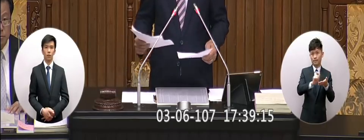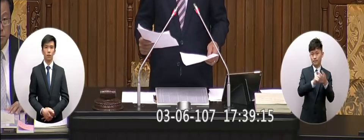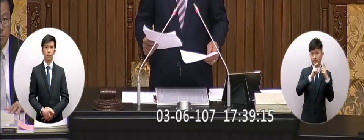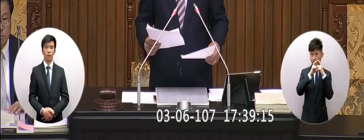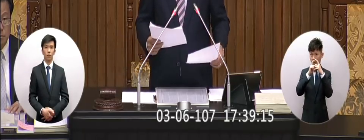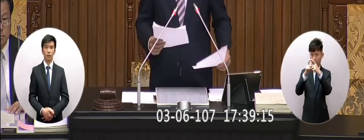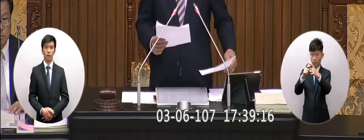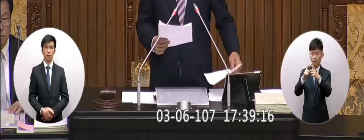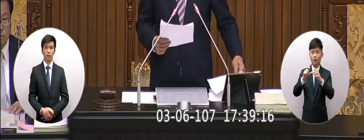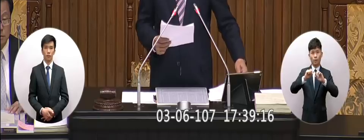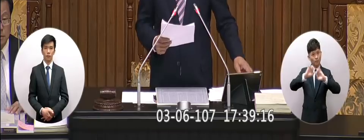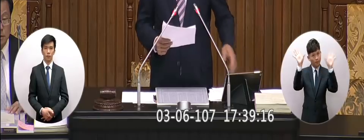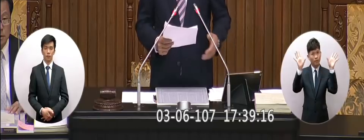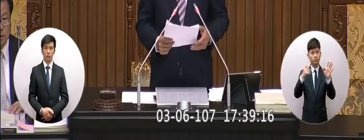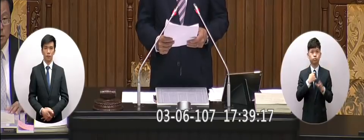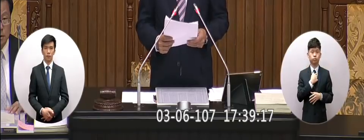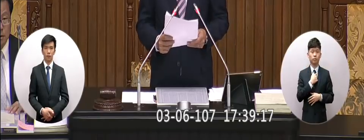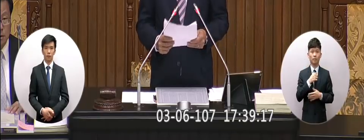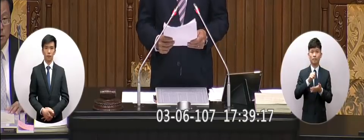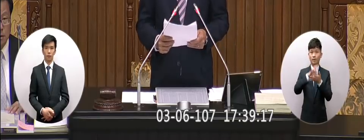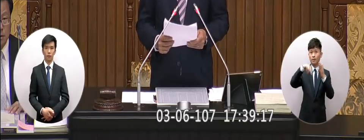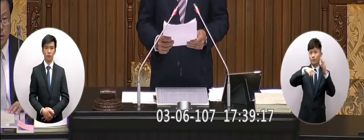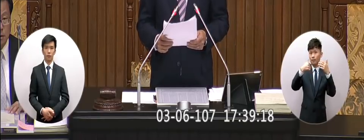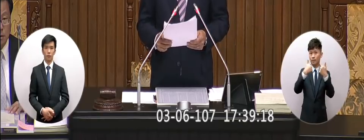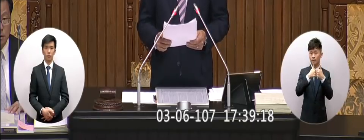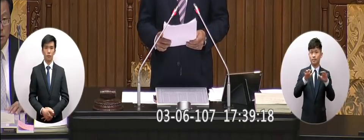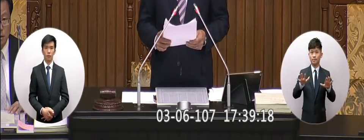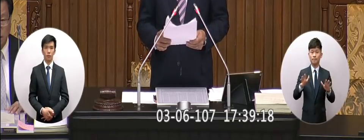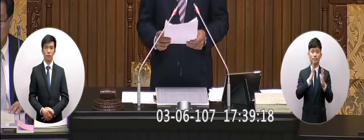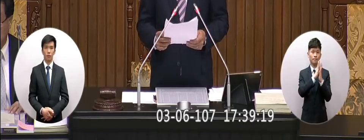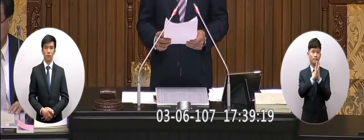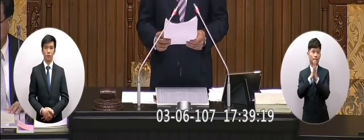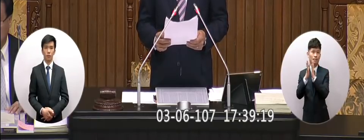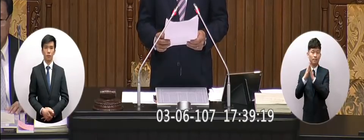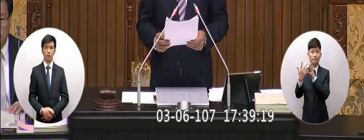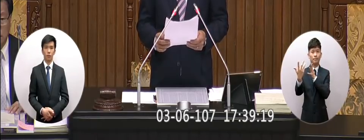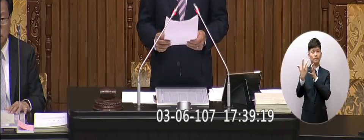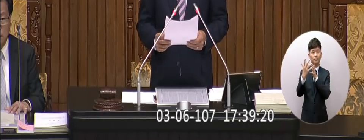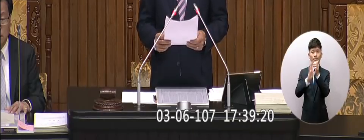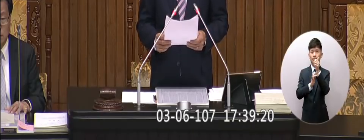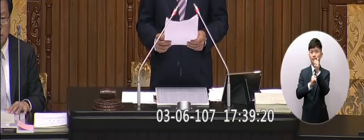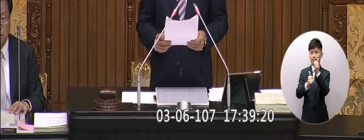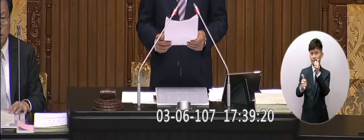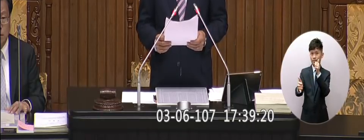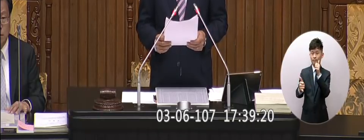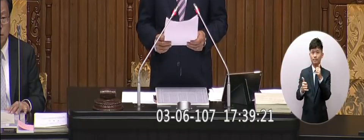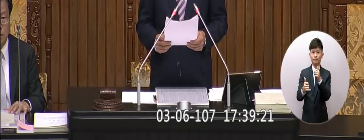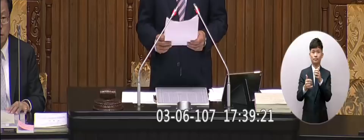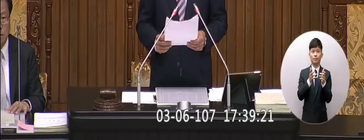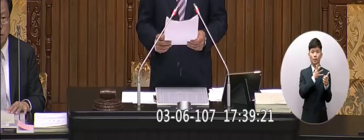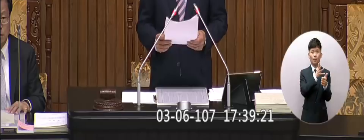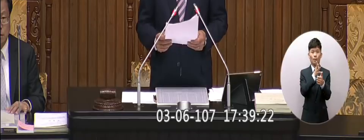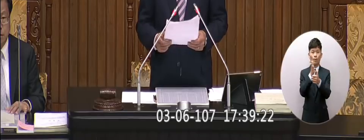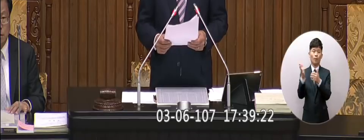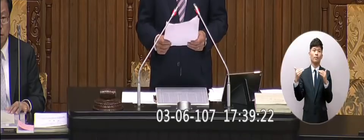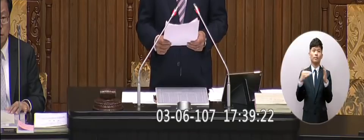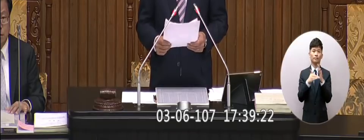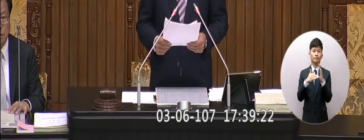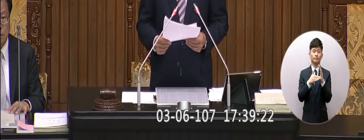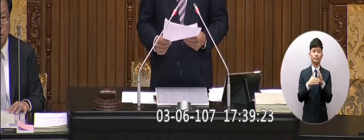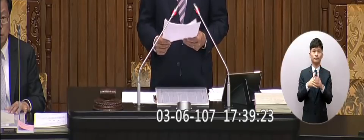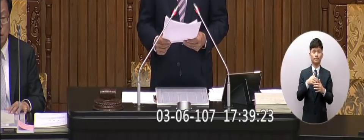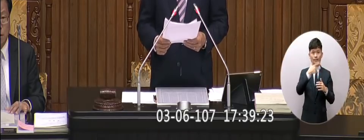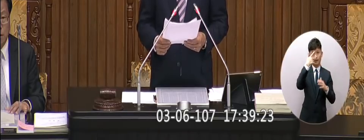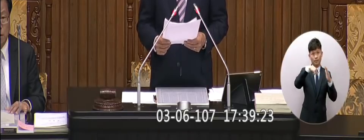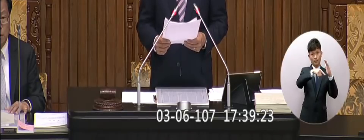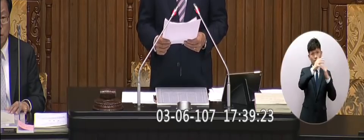录，刊登公告。报院会本日排定质询的委员均已质询完毕，谢谢